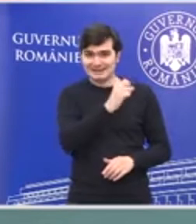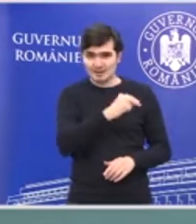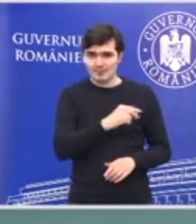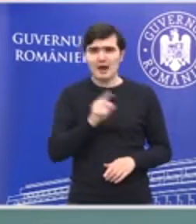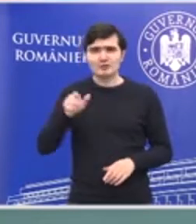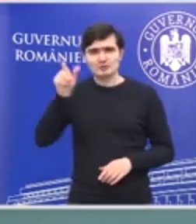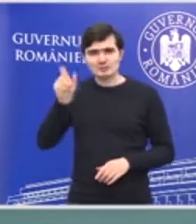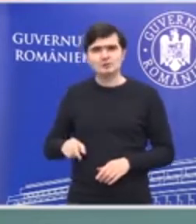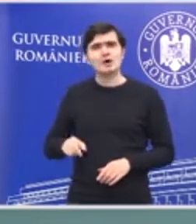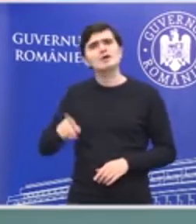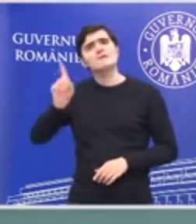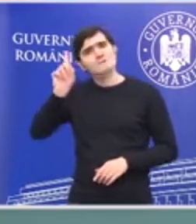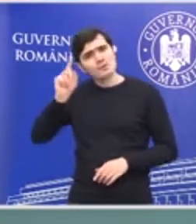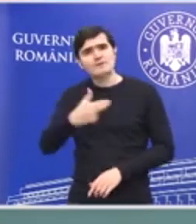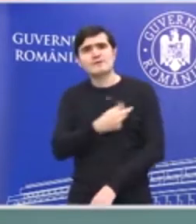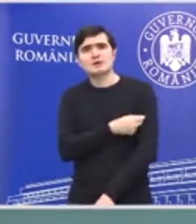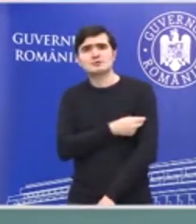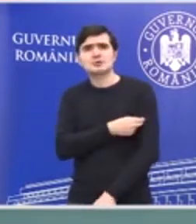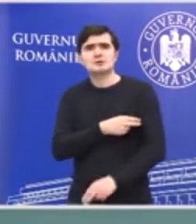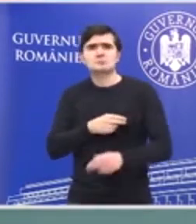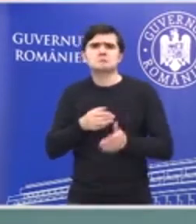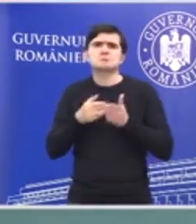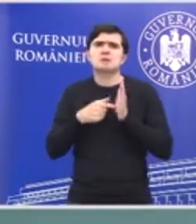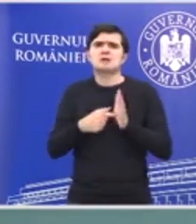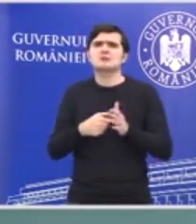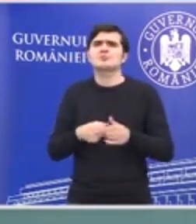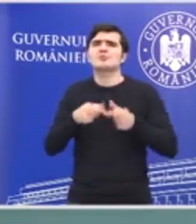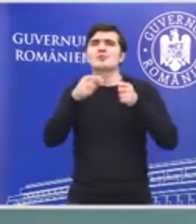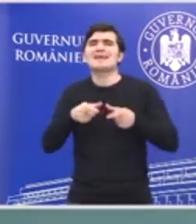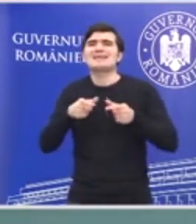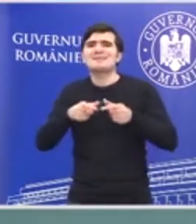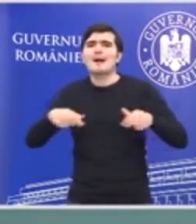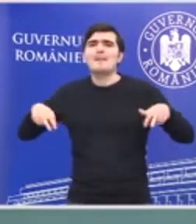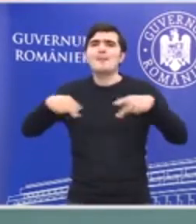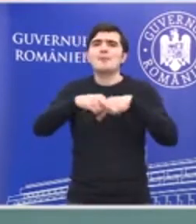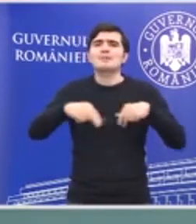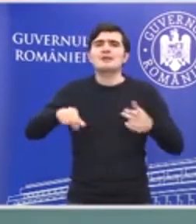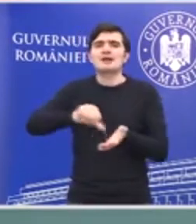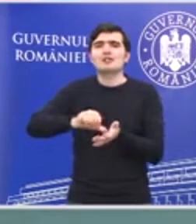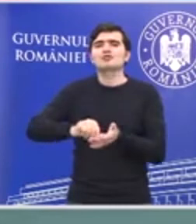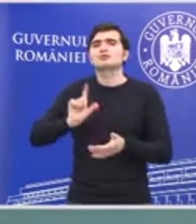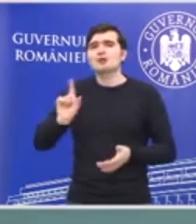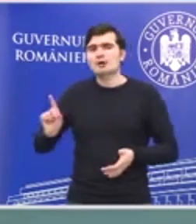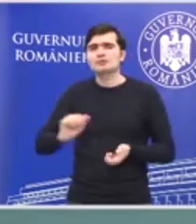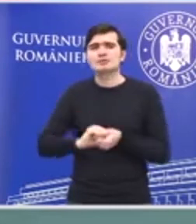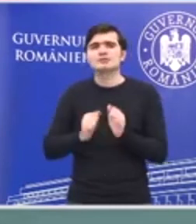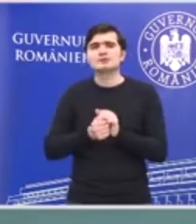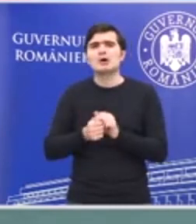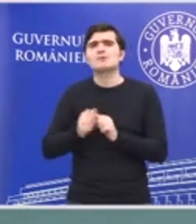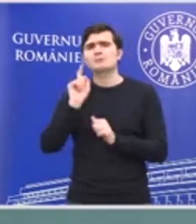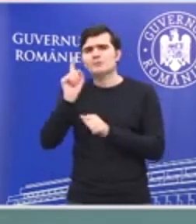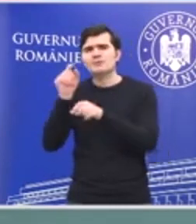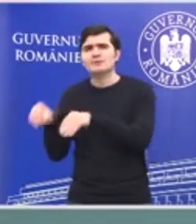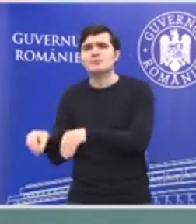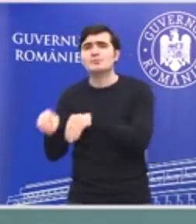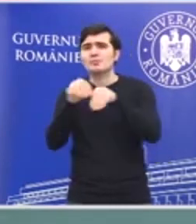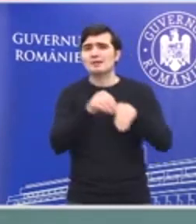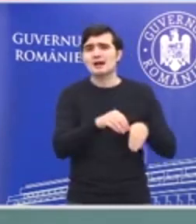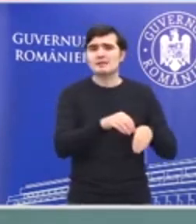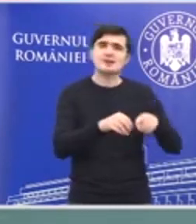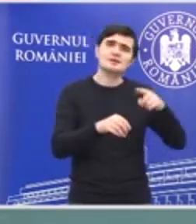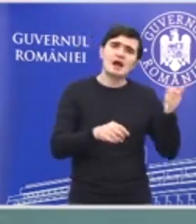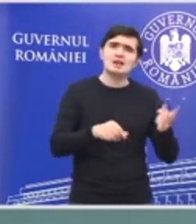fi vaccinate. Cum? Fie cu echipe mobile în centru respectiv, fie fiind relocate